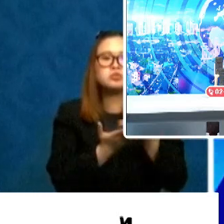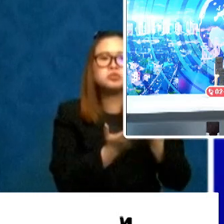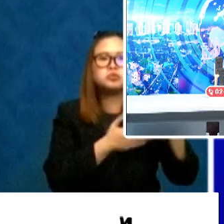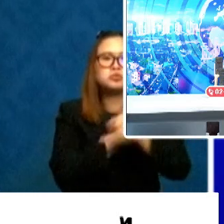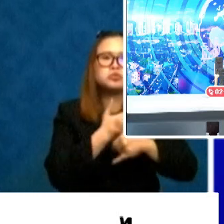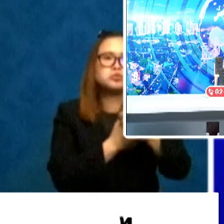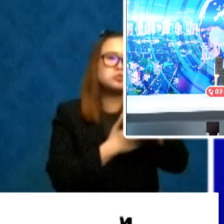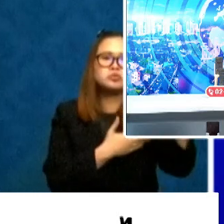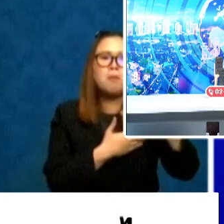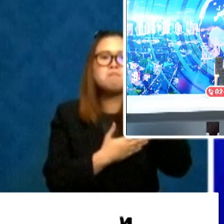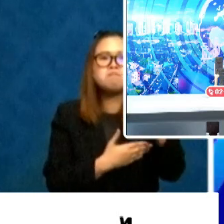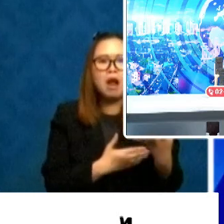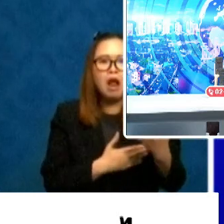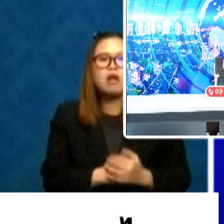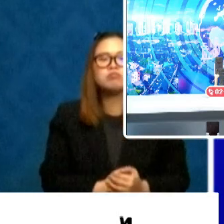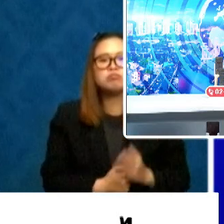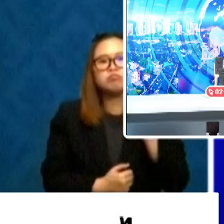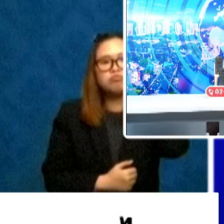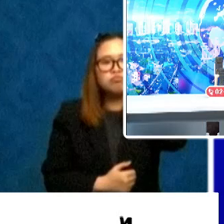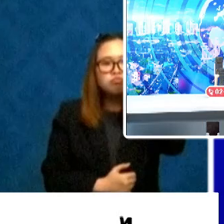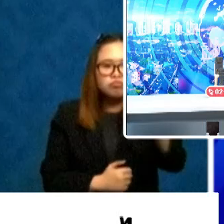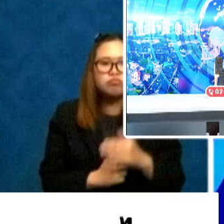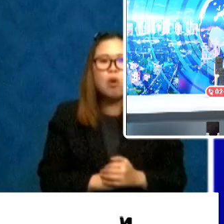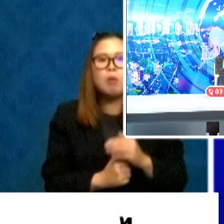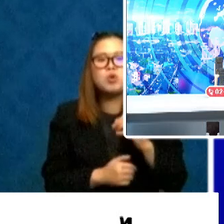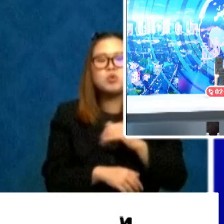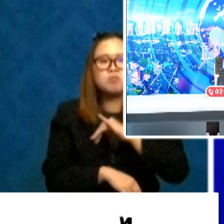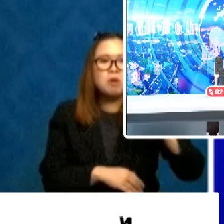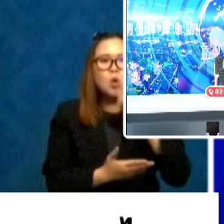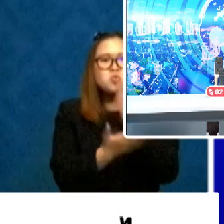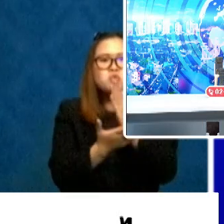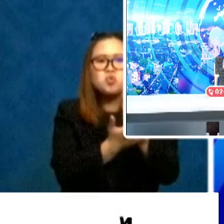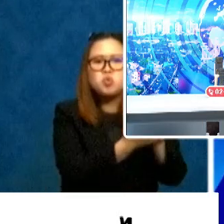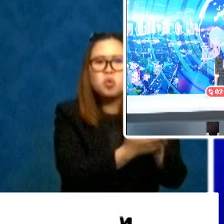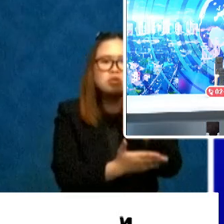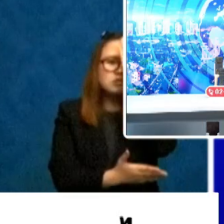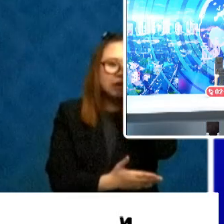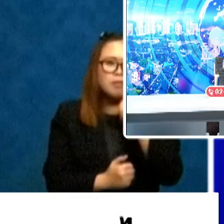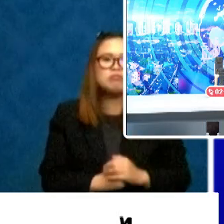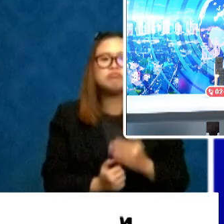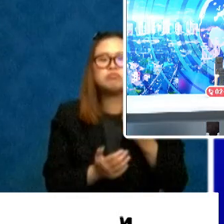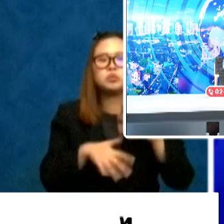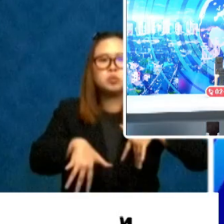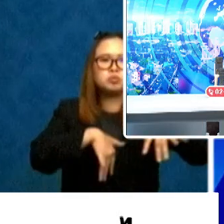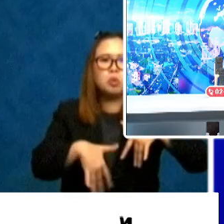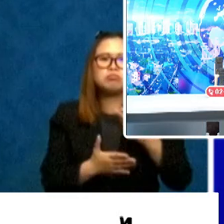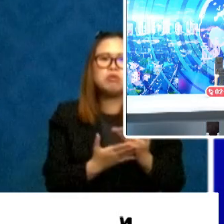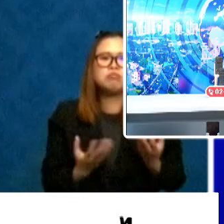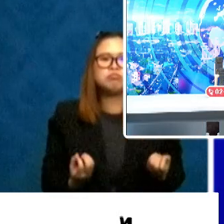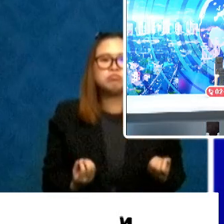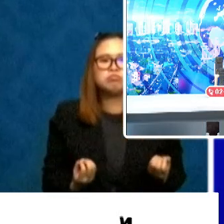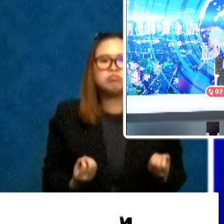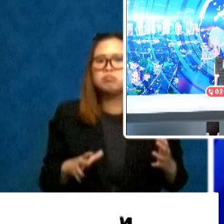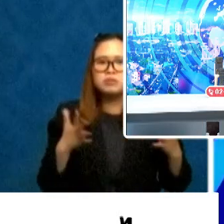มีรายได้กลับมาในรูปแบบของภาษีแล้วก็แวดนั่นเองนะคะพรรคเพื่อไทยมีเป้าหมายอะไรอย่างไรบ้างนะคะทางด้านของ